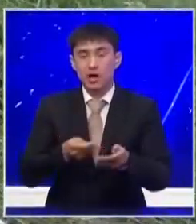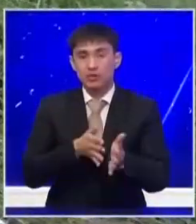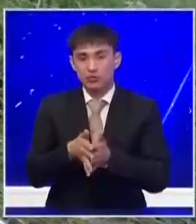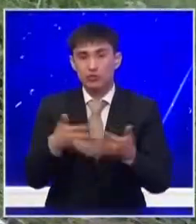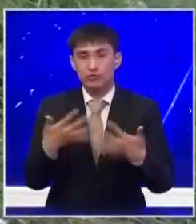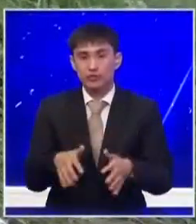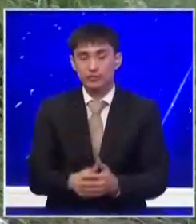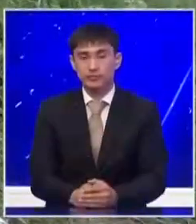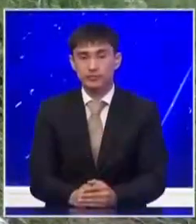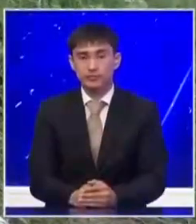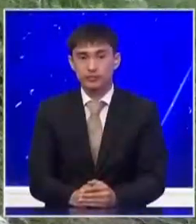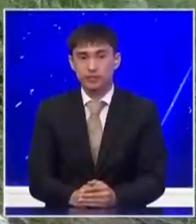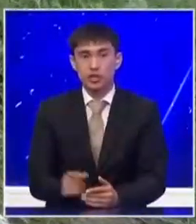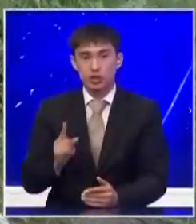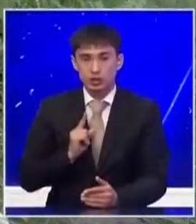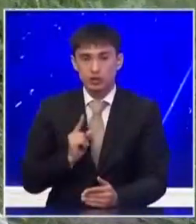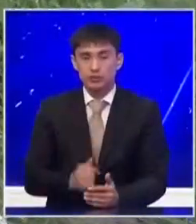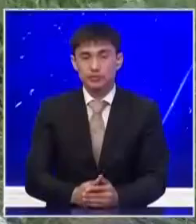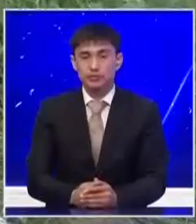освоили. Ждите.